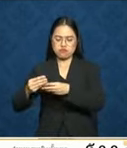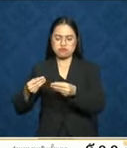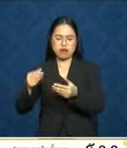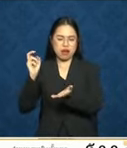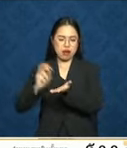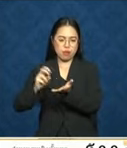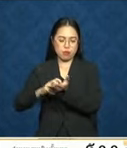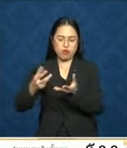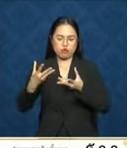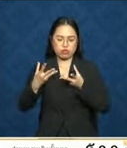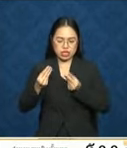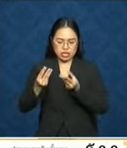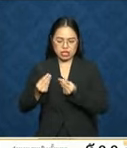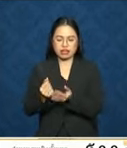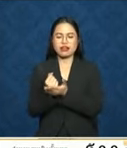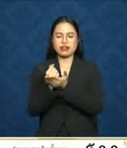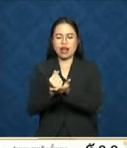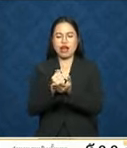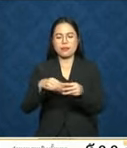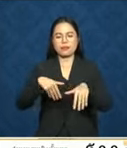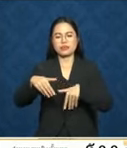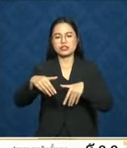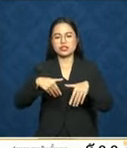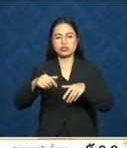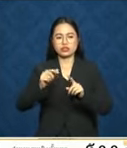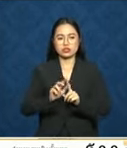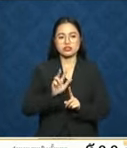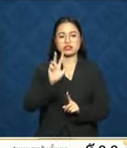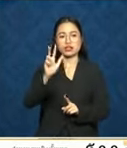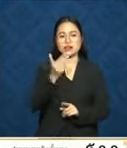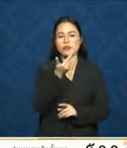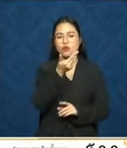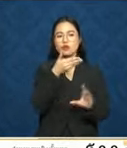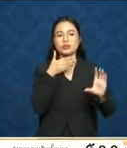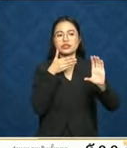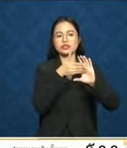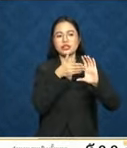ในชีวิตและอนาคตที่สดใสค่ะเรื่องที่3ค่ะขอสไลด์ด้วยค่ะ